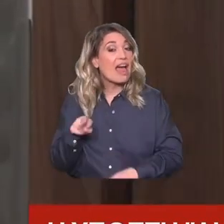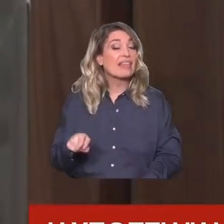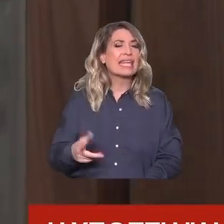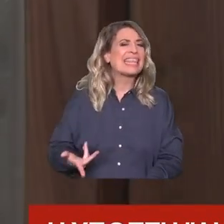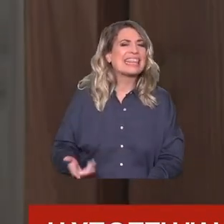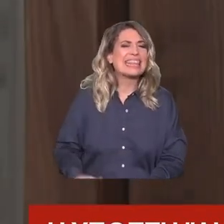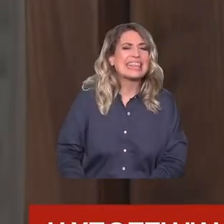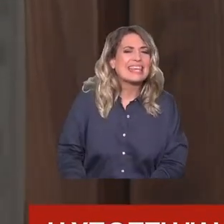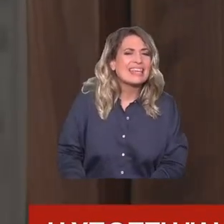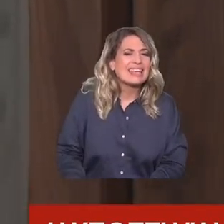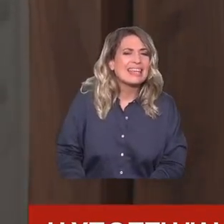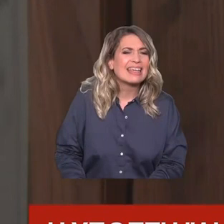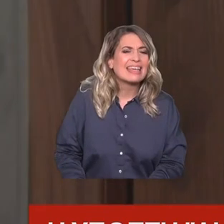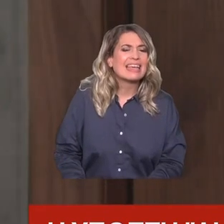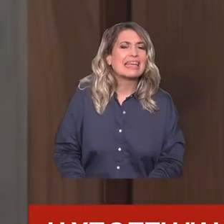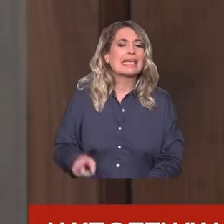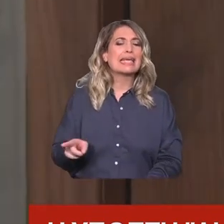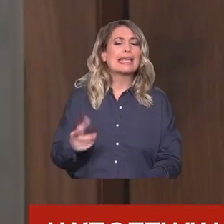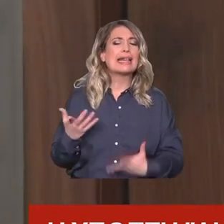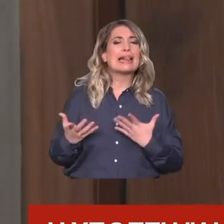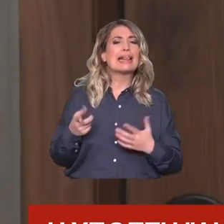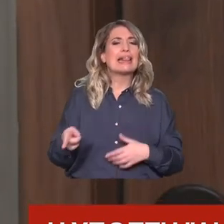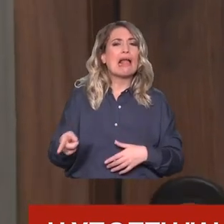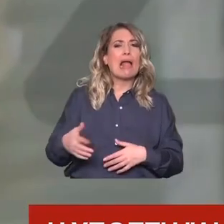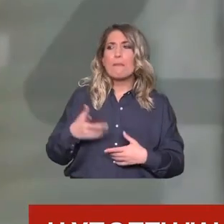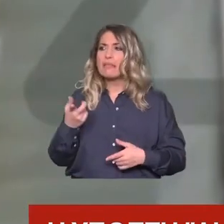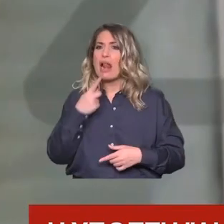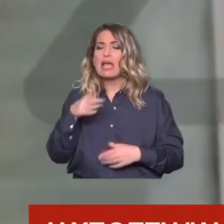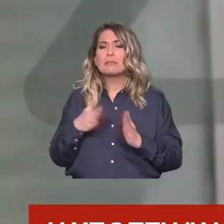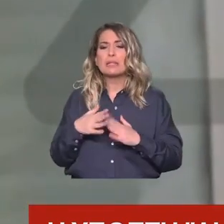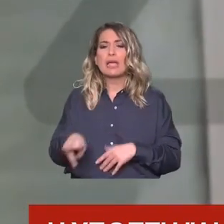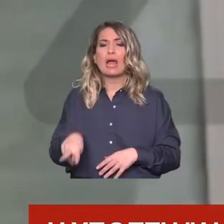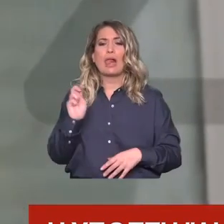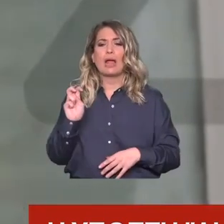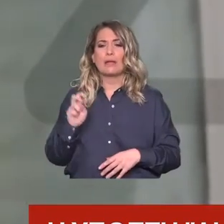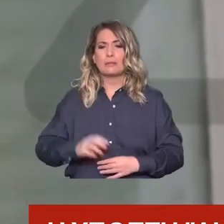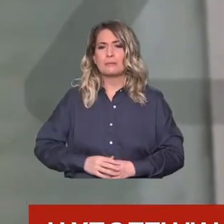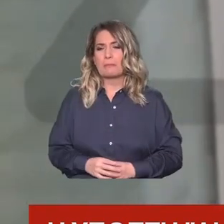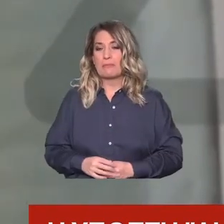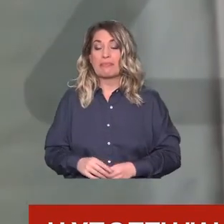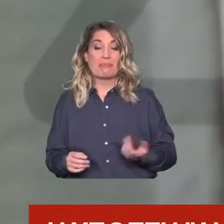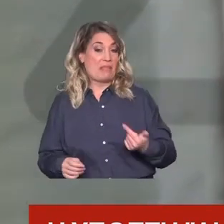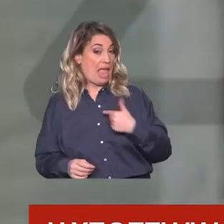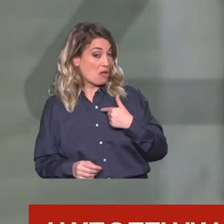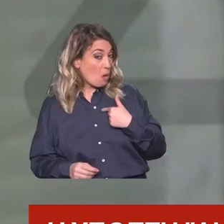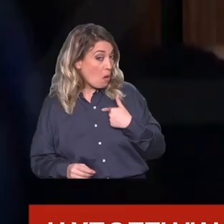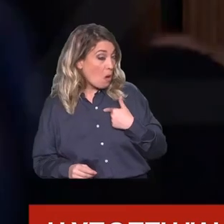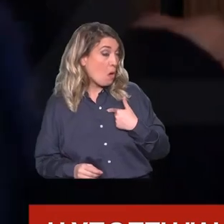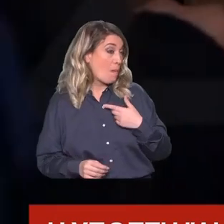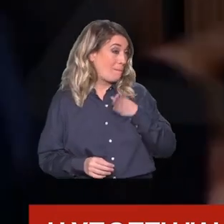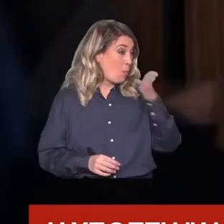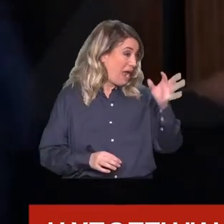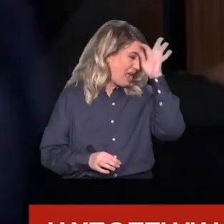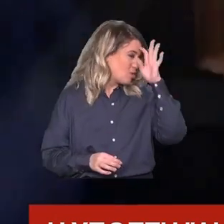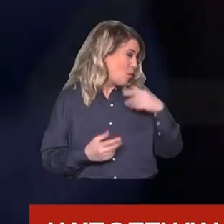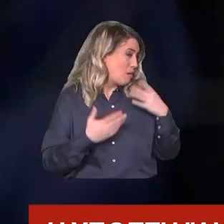τα πάνω κάτω, λέγοντας πως κάποιος διέριξε το σπίτι. Η αστυνομικός, όταν φύγαμε από το σπίτι, είχε κλειδώσει 3 φορές. Εμείς, όταν